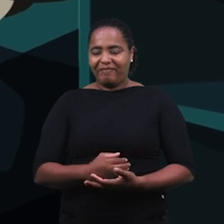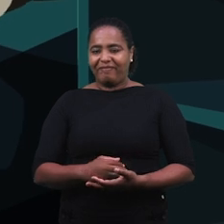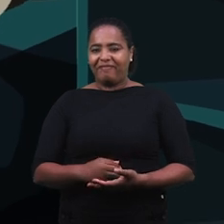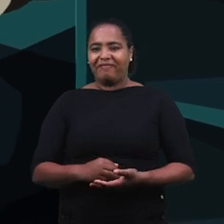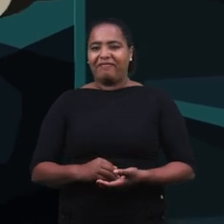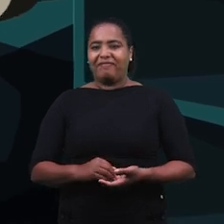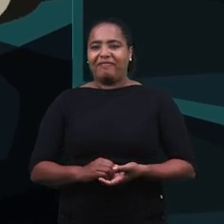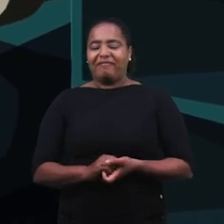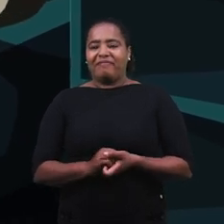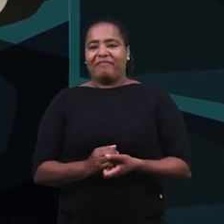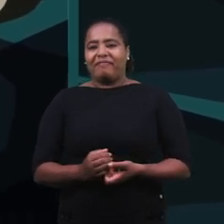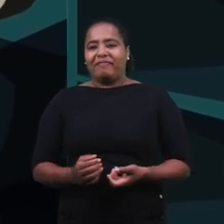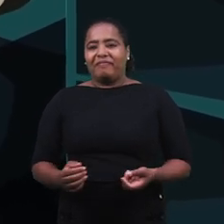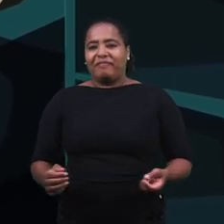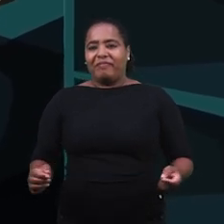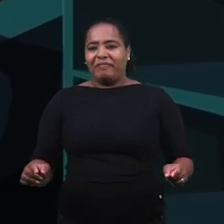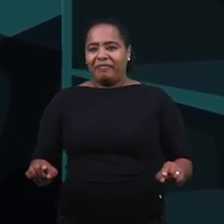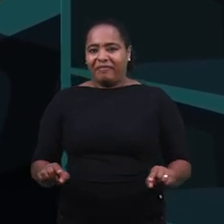amor.